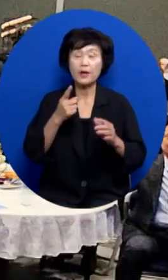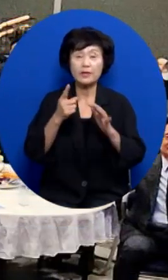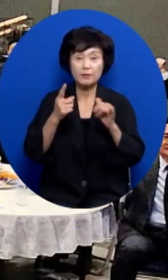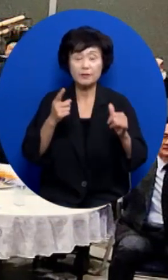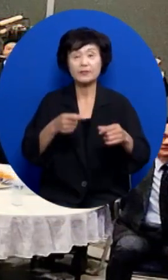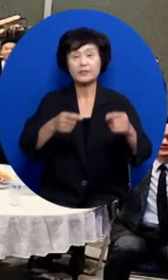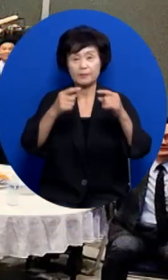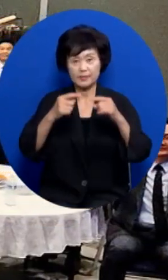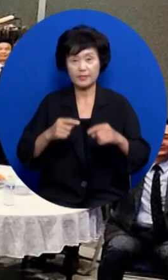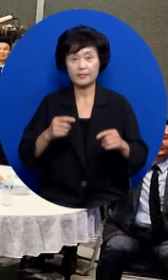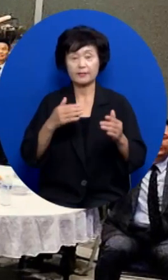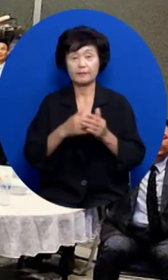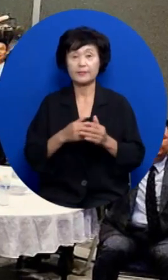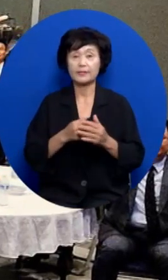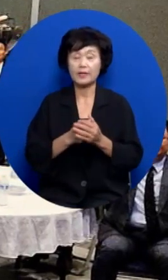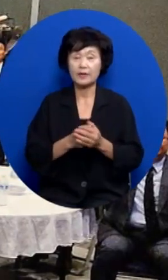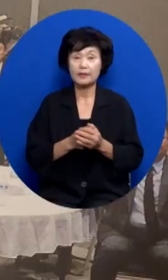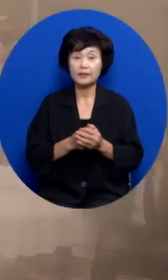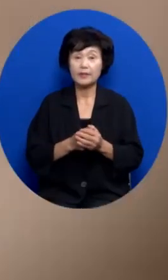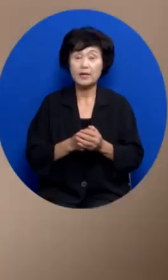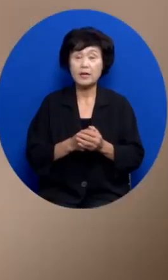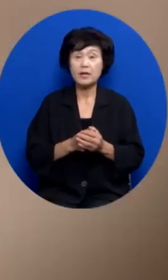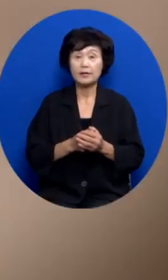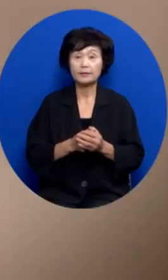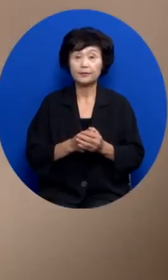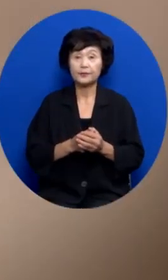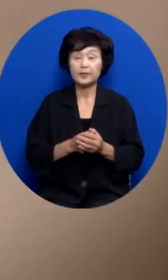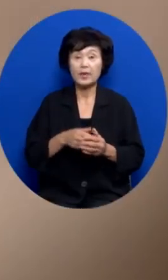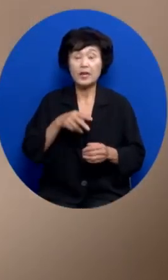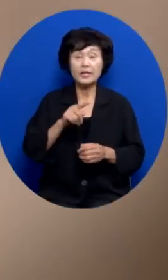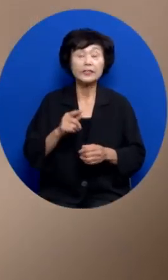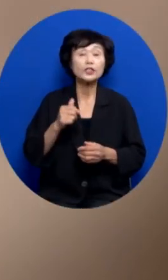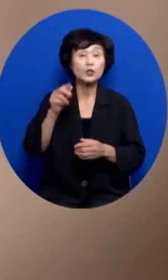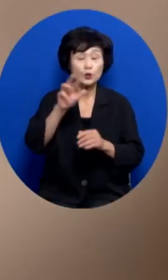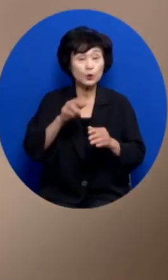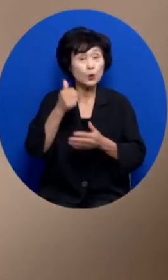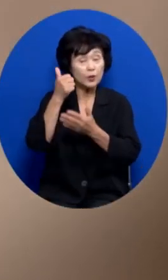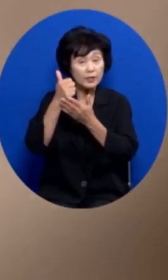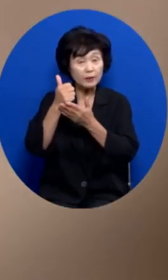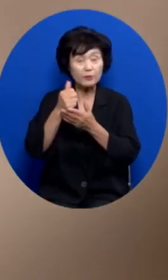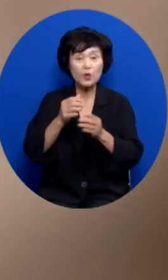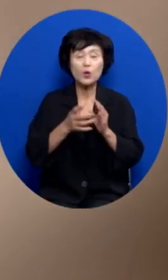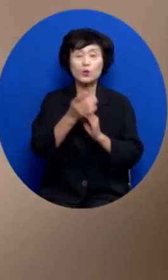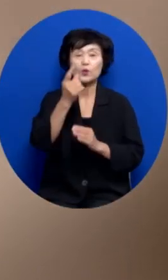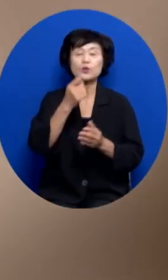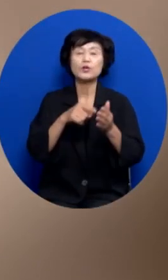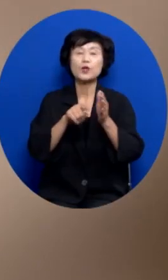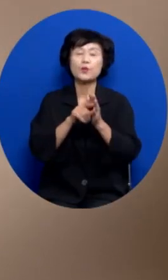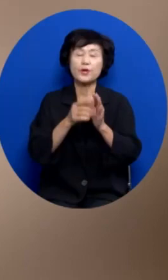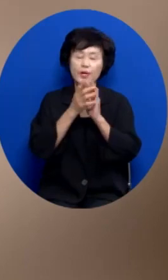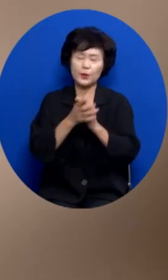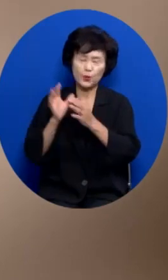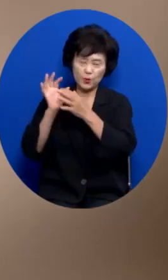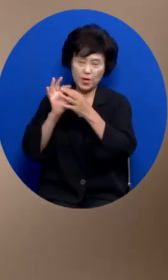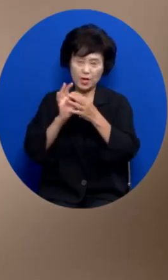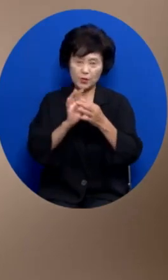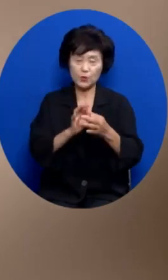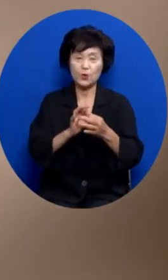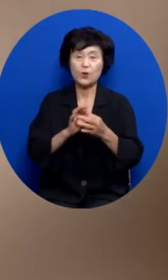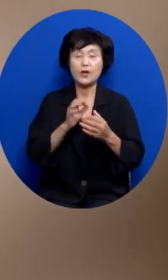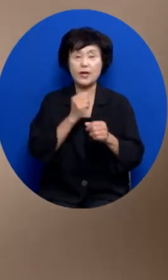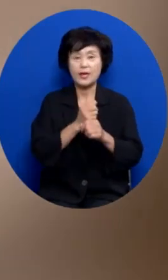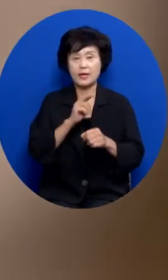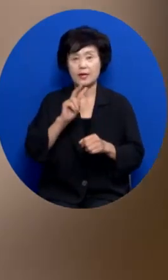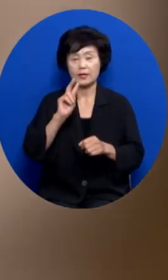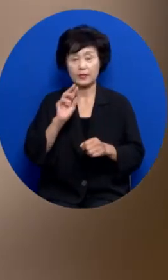진행됐습니다. 대회사를 전한 세기총 전기현 대표회장은 통일을 위한 기도는 멈춰선 안 된다며 평화를